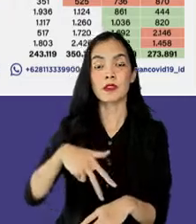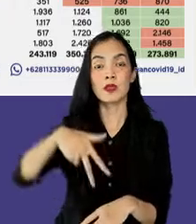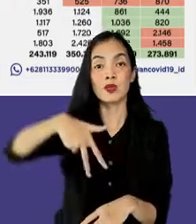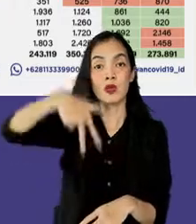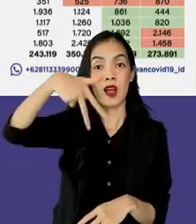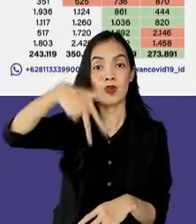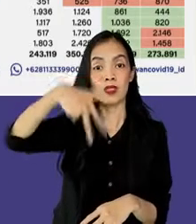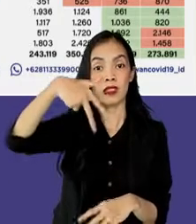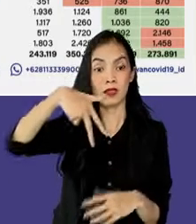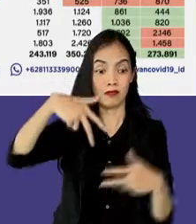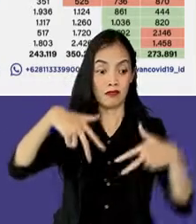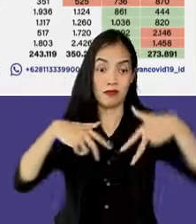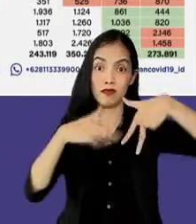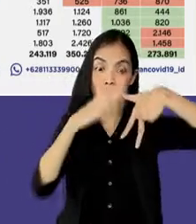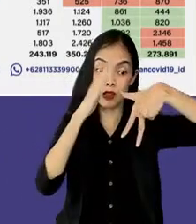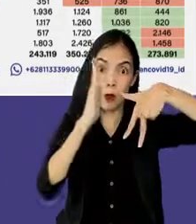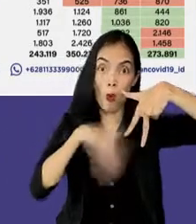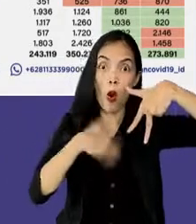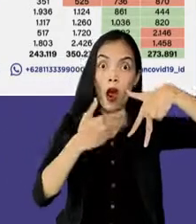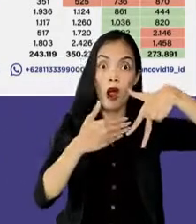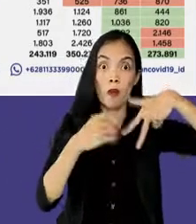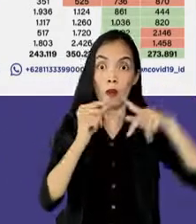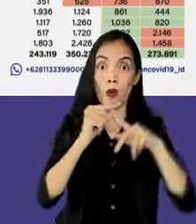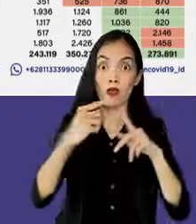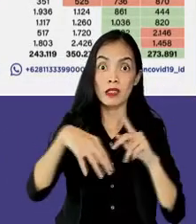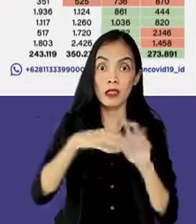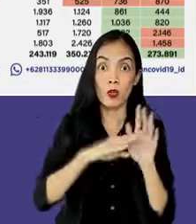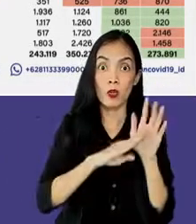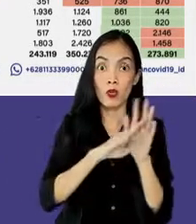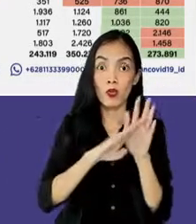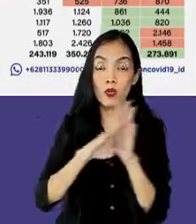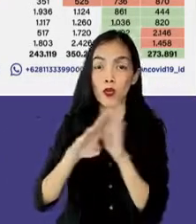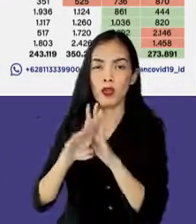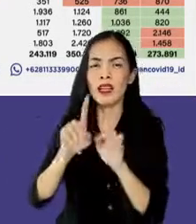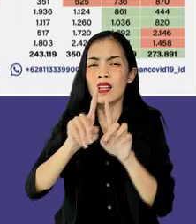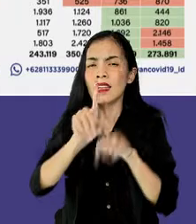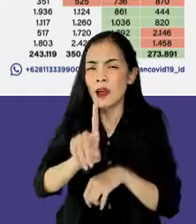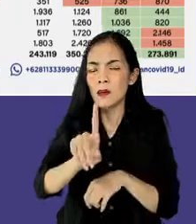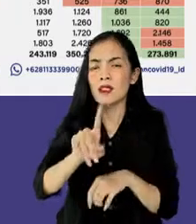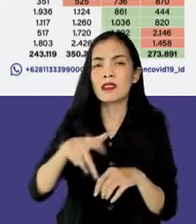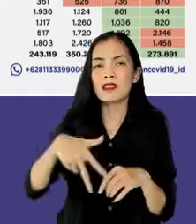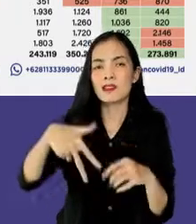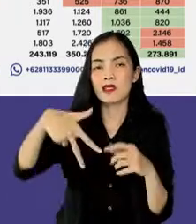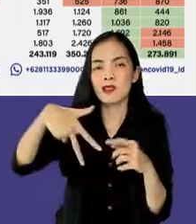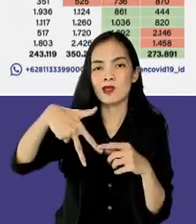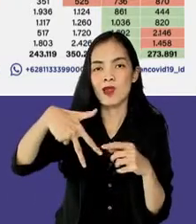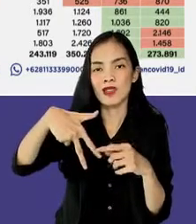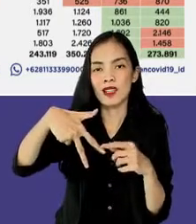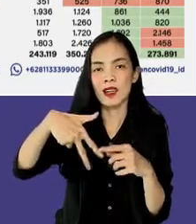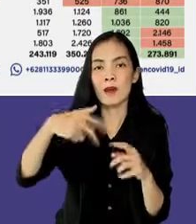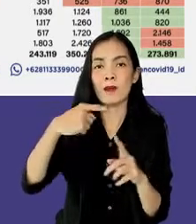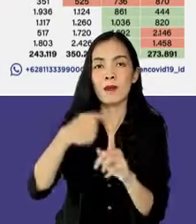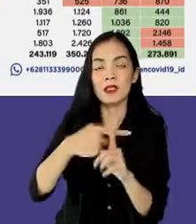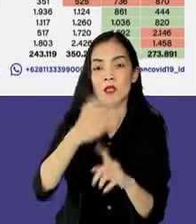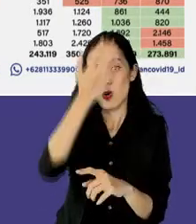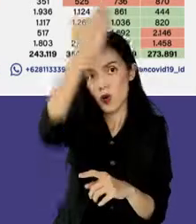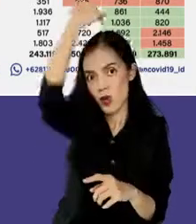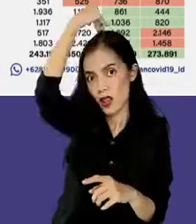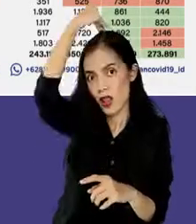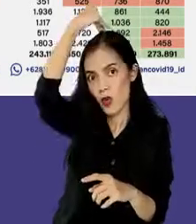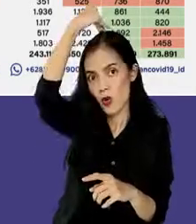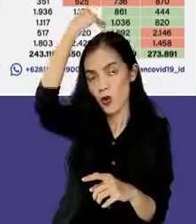seluruh provinsinya juga menunjukkan kenaikan selama tiga minggu kecuali Sulawesi Tenggara dan Gorontalo